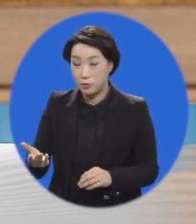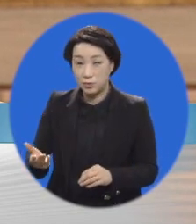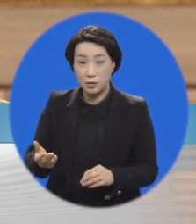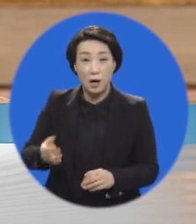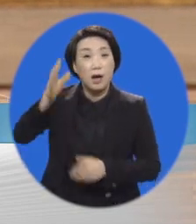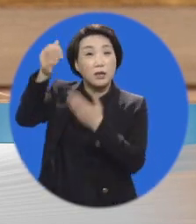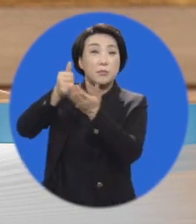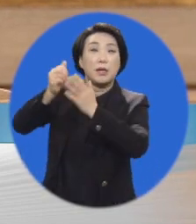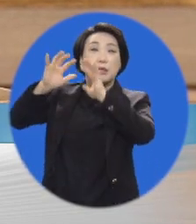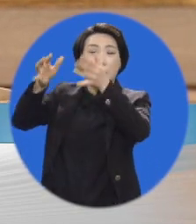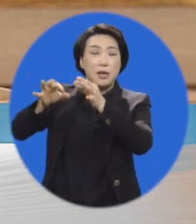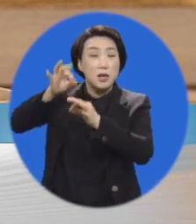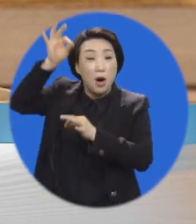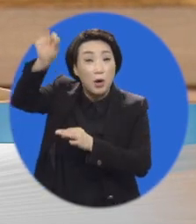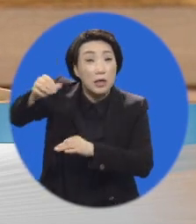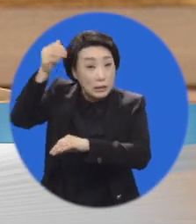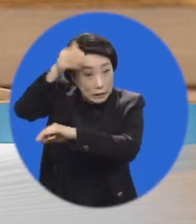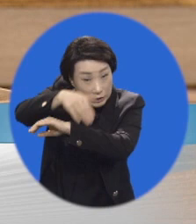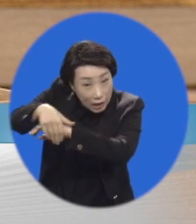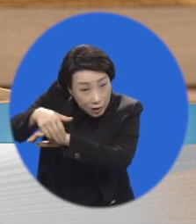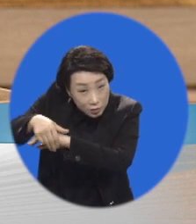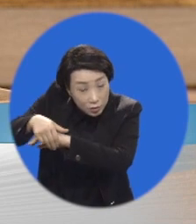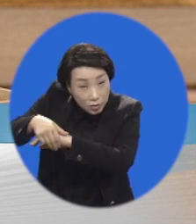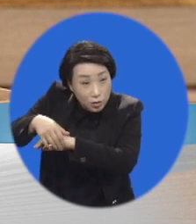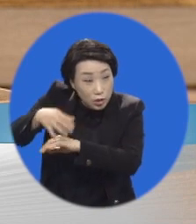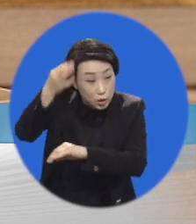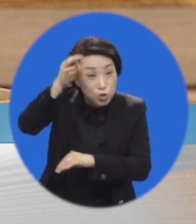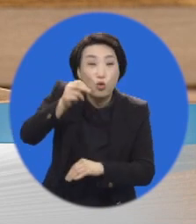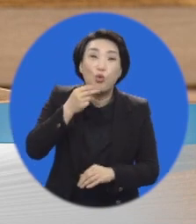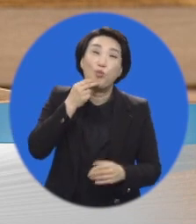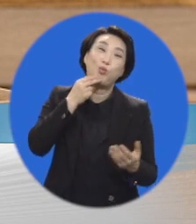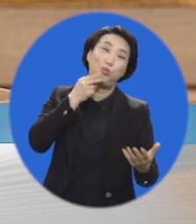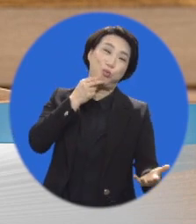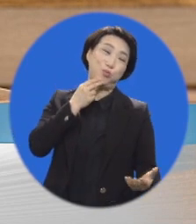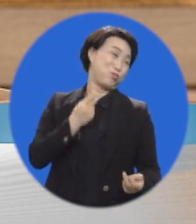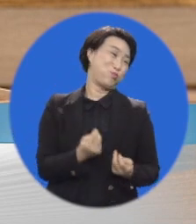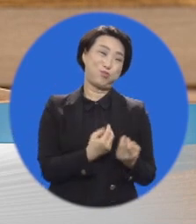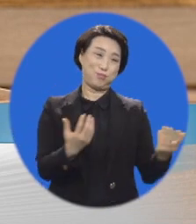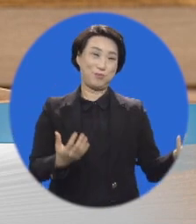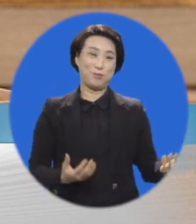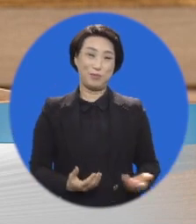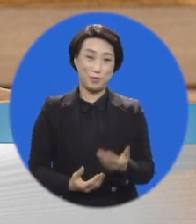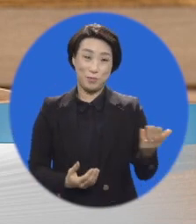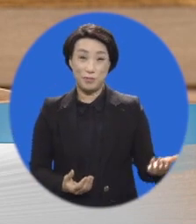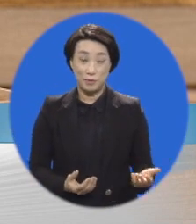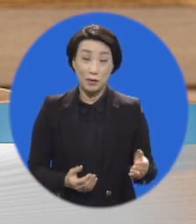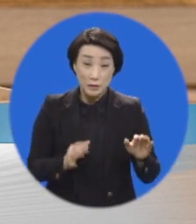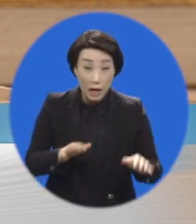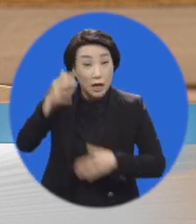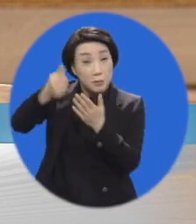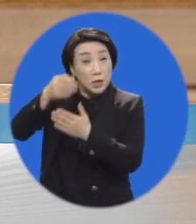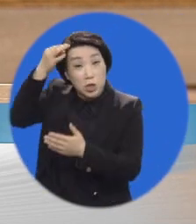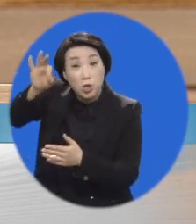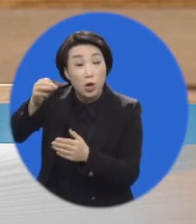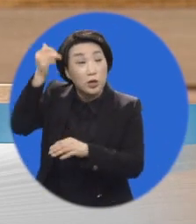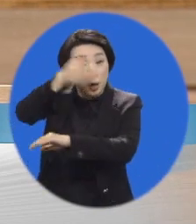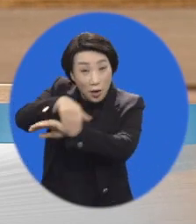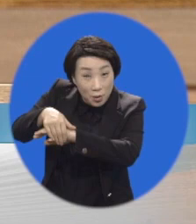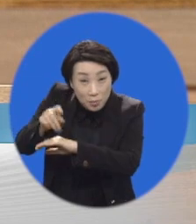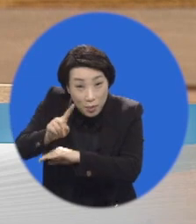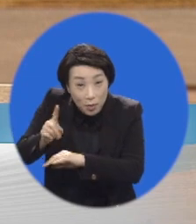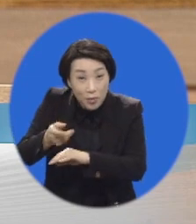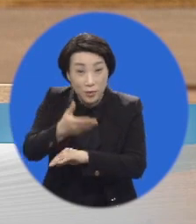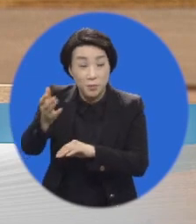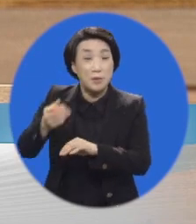하늘에서 영원한 설계라 인준하지 않으면 소용없어. 하나님이 인준하는 설계는